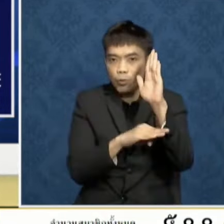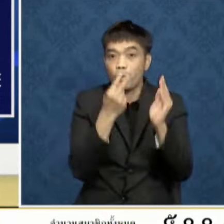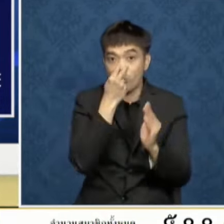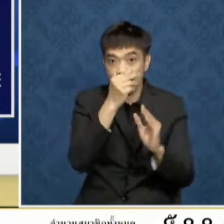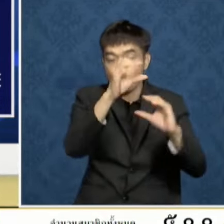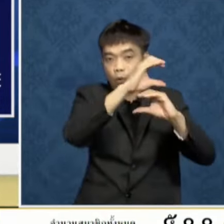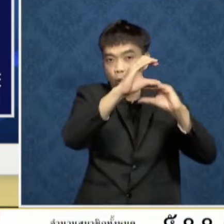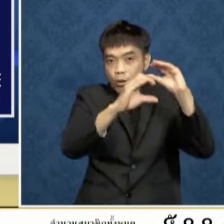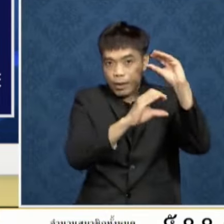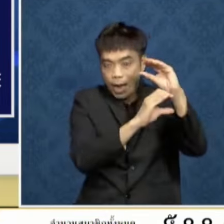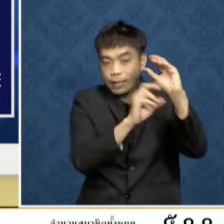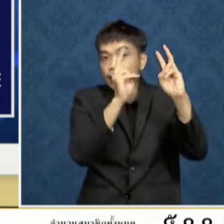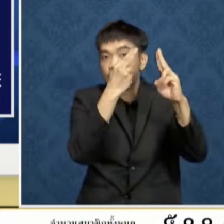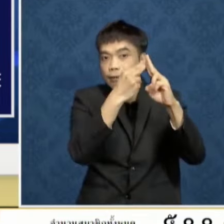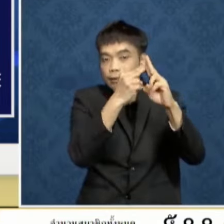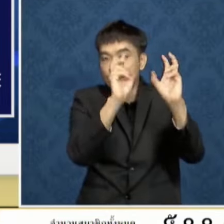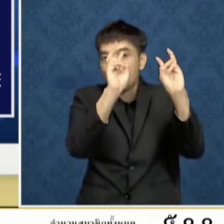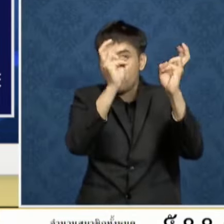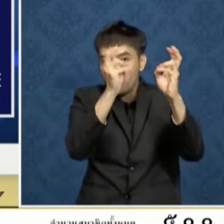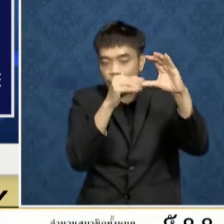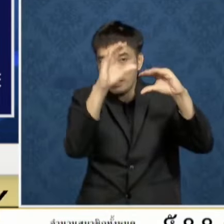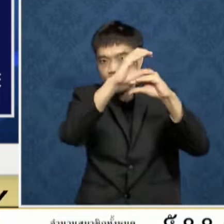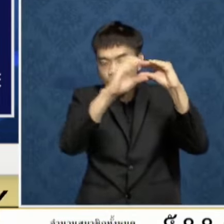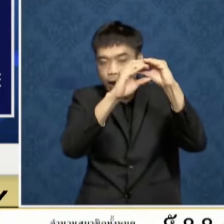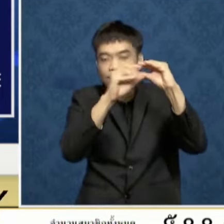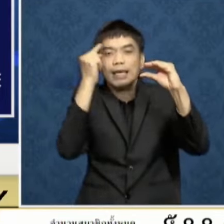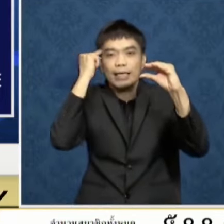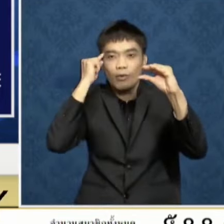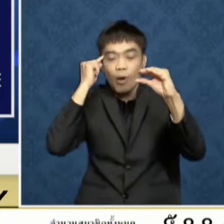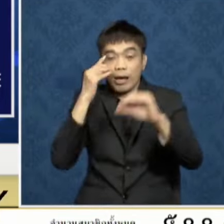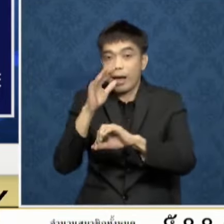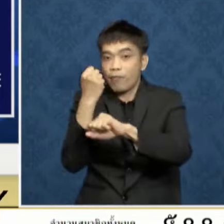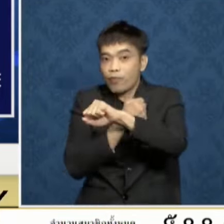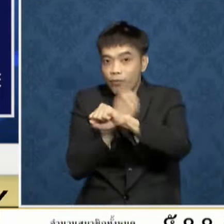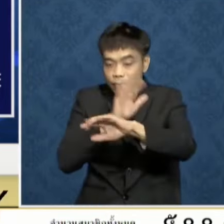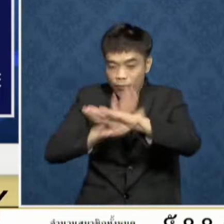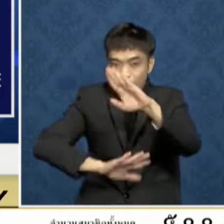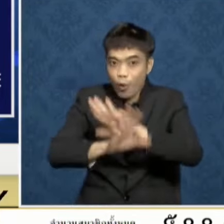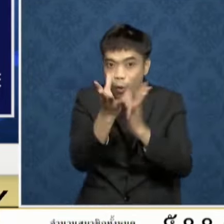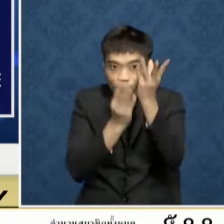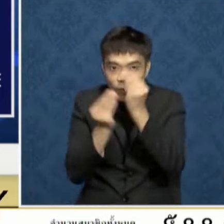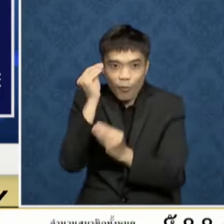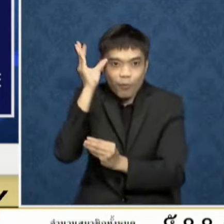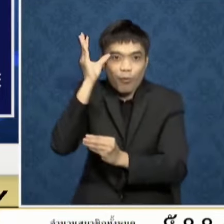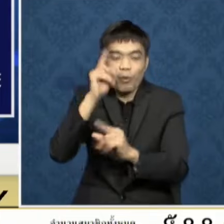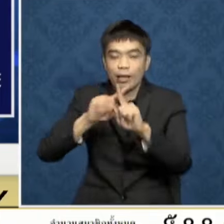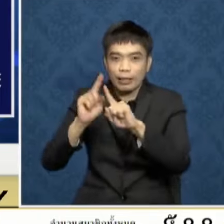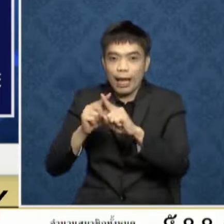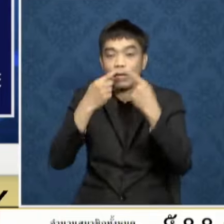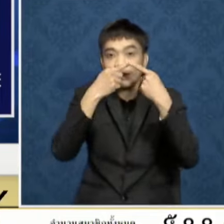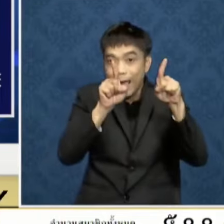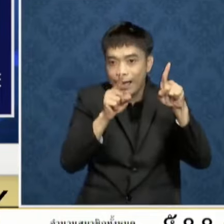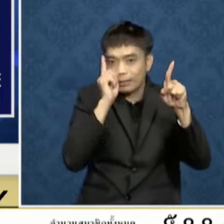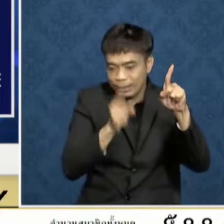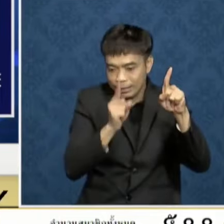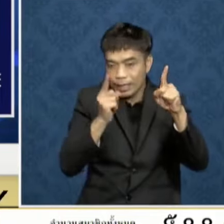ค่าใช้จ่ายของโครงการก็จะนึกดูว่าเป็นโครงการที่พัฒนาทักษะอัสกิลและรีสกิลถูกต้องมั้ยคะแต่มาดูถึงถึงค่าใช้จ่ายค่ะค่า